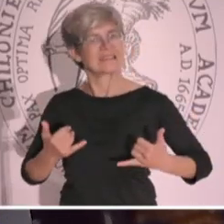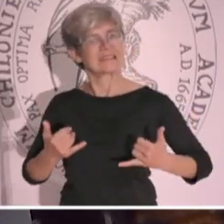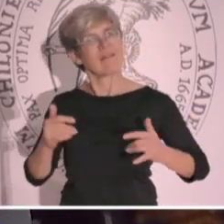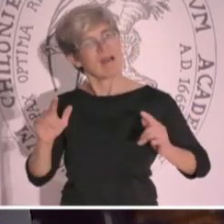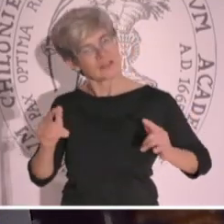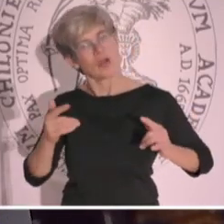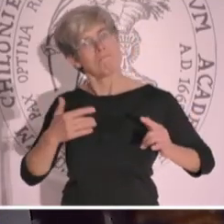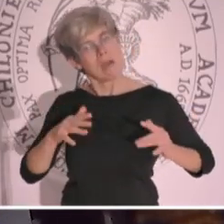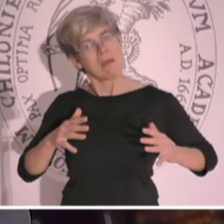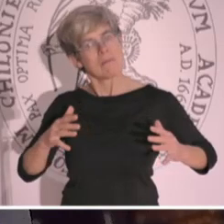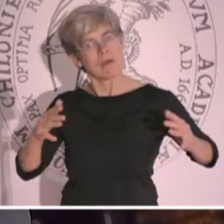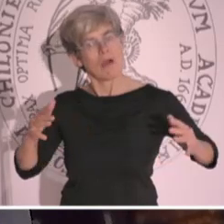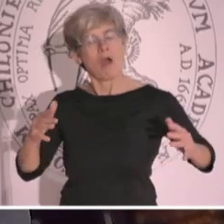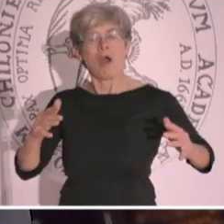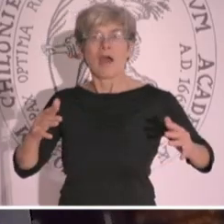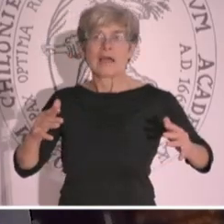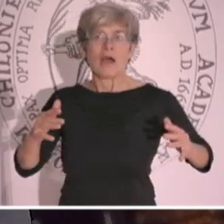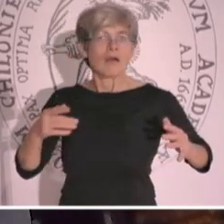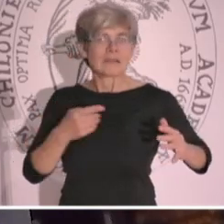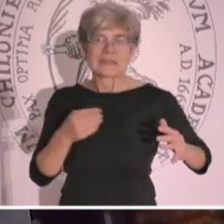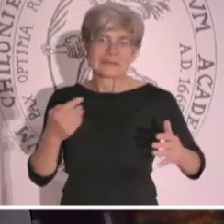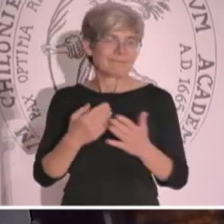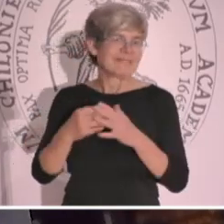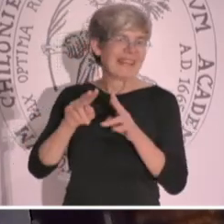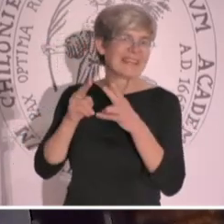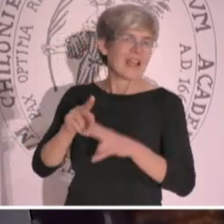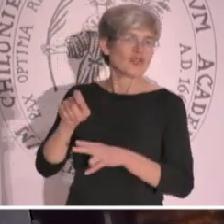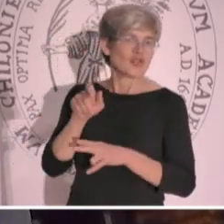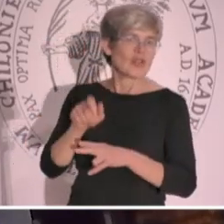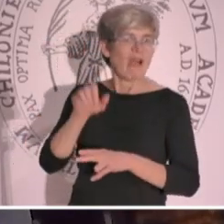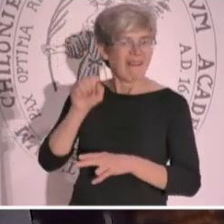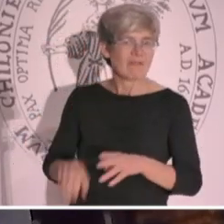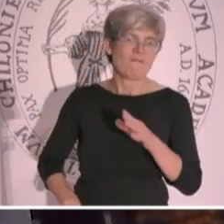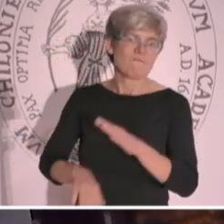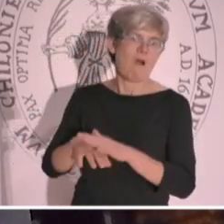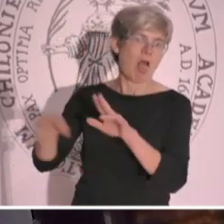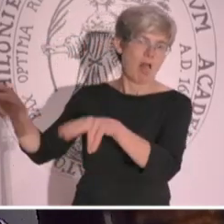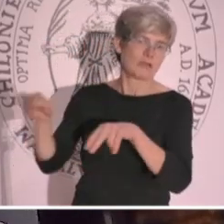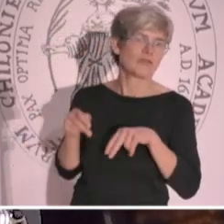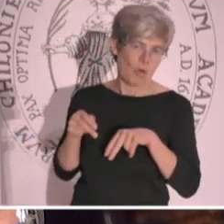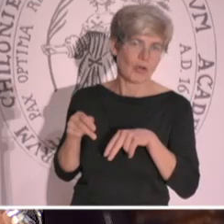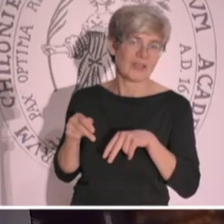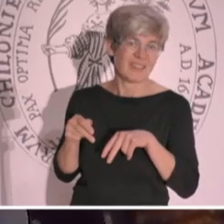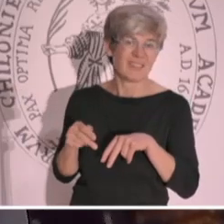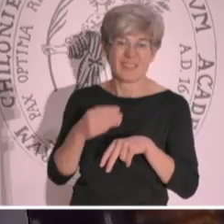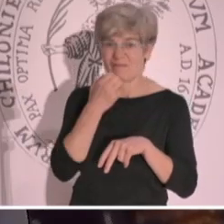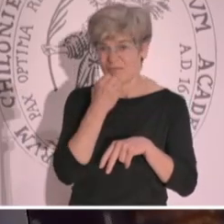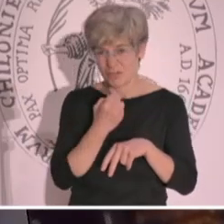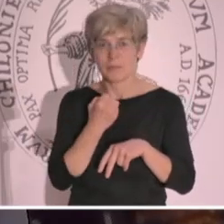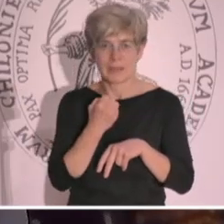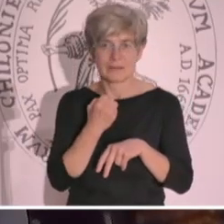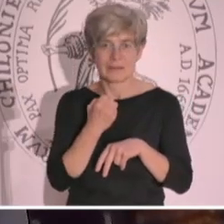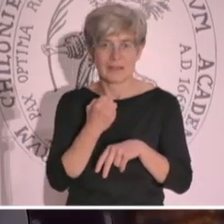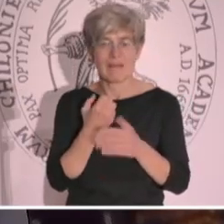insbesondere auch die vollumfängliche Rückkehr unserer internationalen Studierenden auf den Campus. damit eigentlich das, wofür die technische